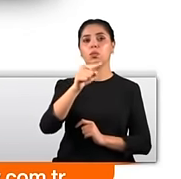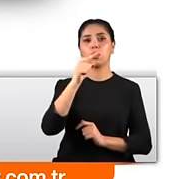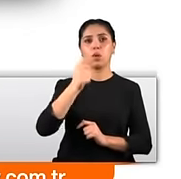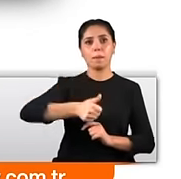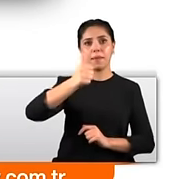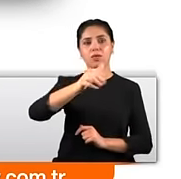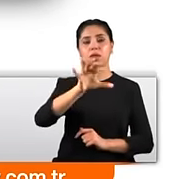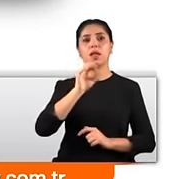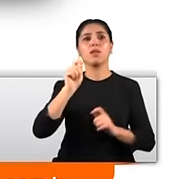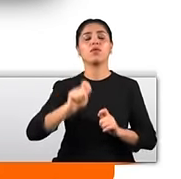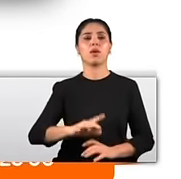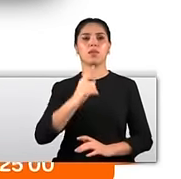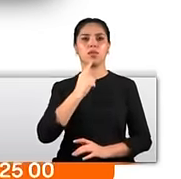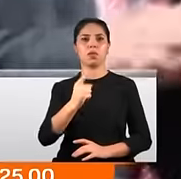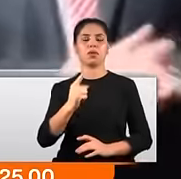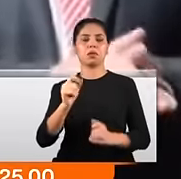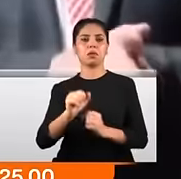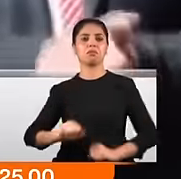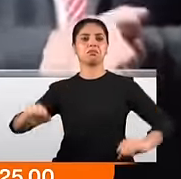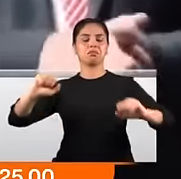başkan seçtirmeyeceğiz diyerek meydan okudu.